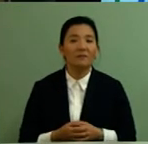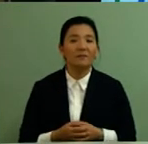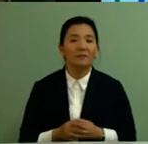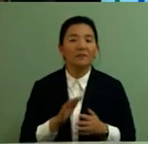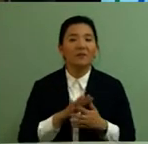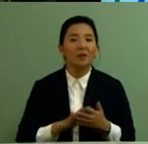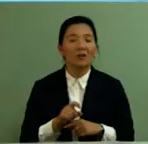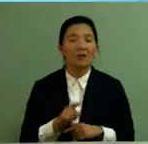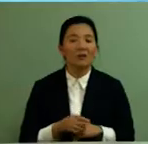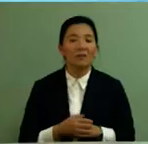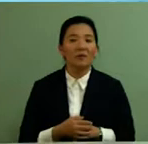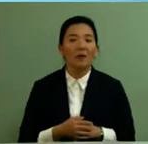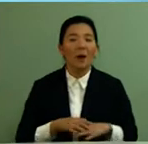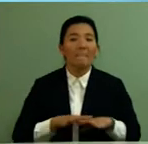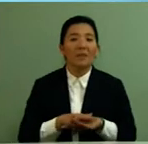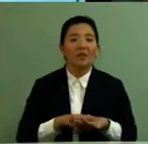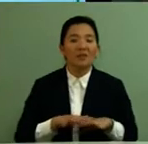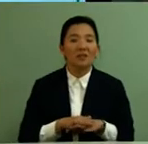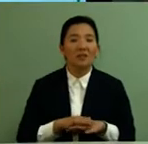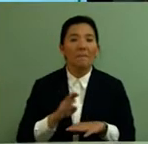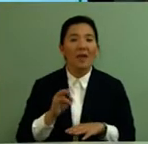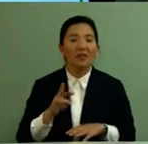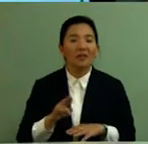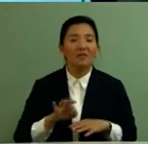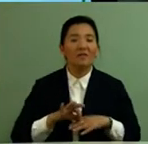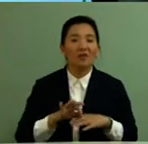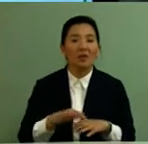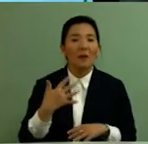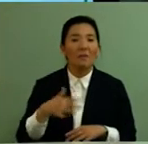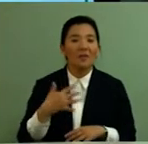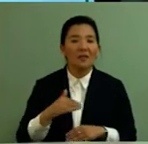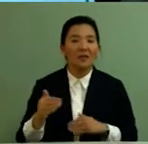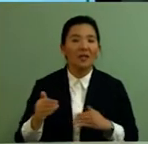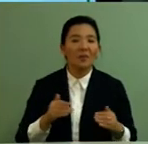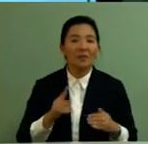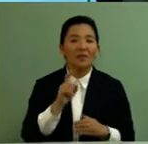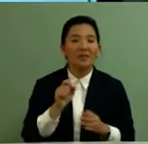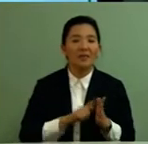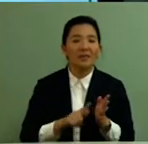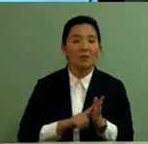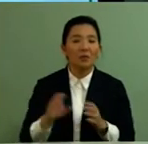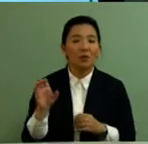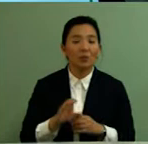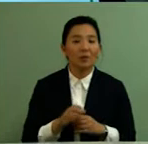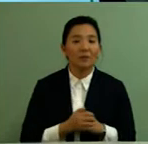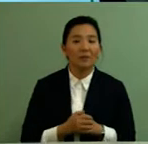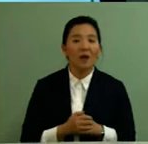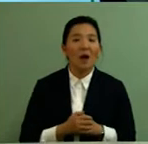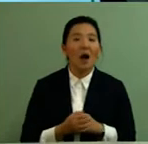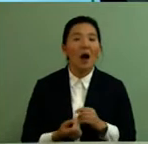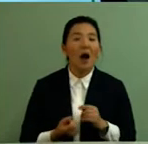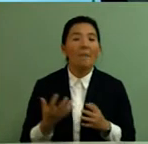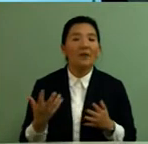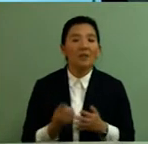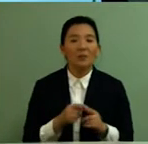Идем дальше. Математический маятник совершает 50 колебаний за 70 секунд.